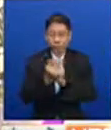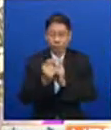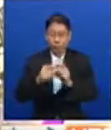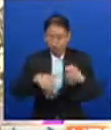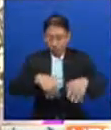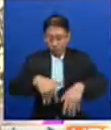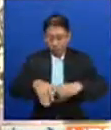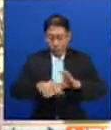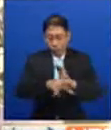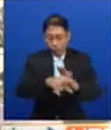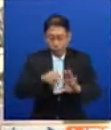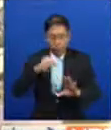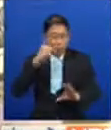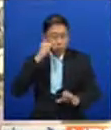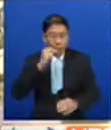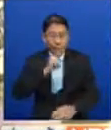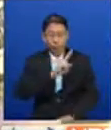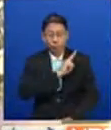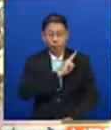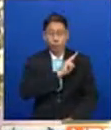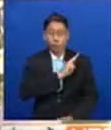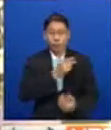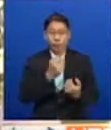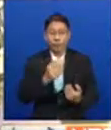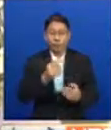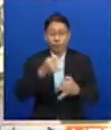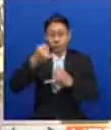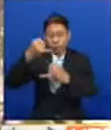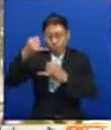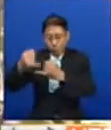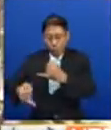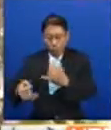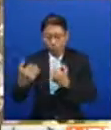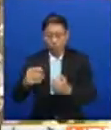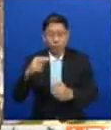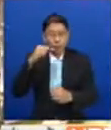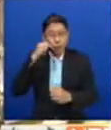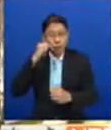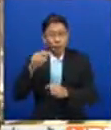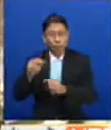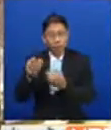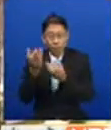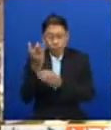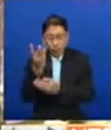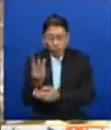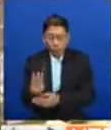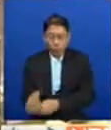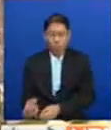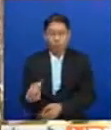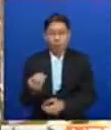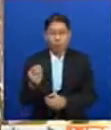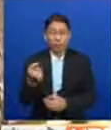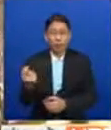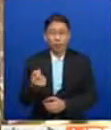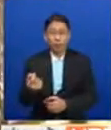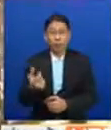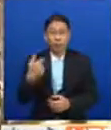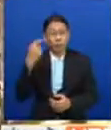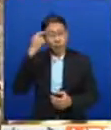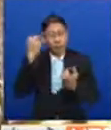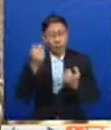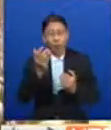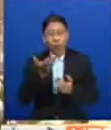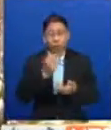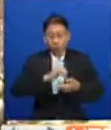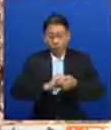นะคะสูบน้ำเข้าที่นาจนทำให้ปลายทางน้ำนั้นมีปริมาณเหลือน้อยค่ะทางนี้ขอความร่วมมือเกษตรก